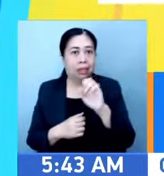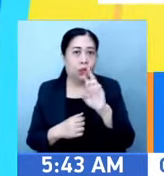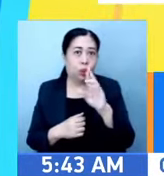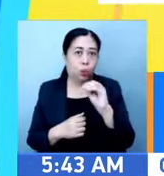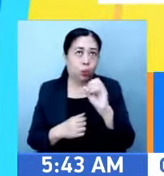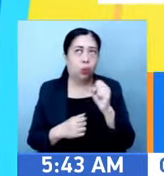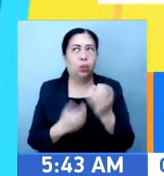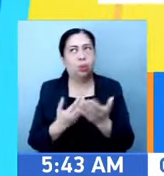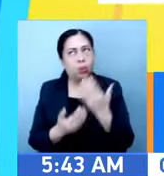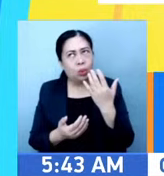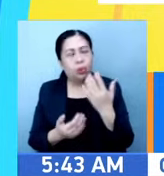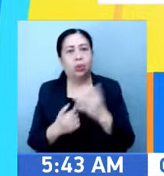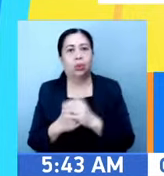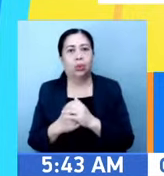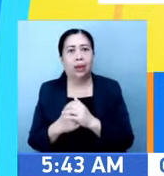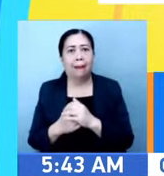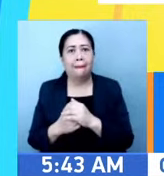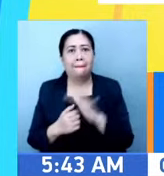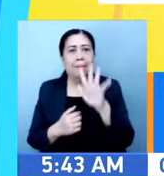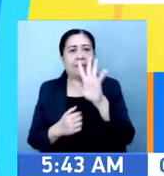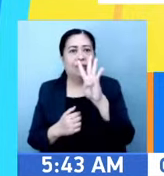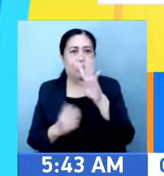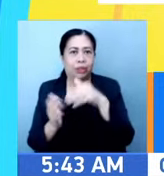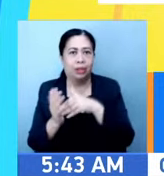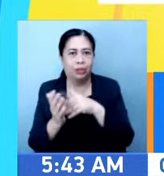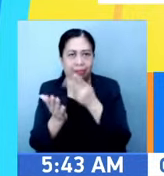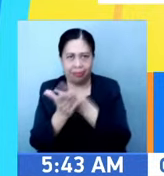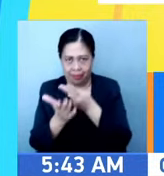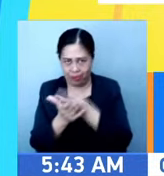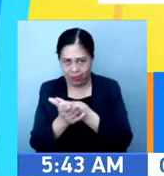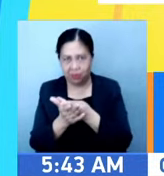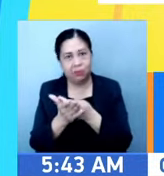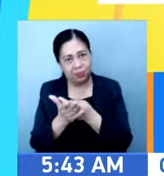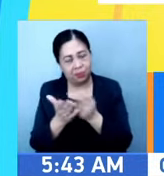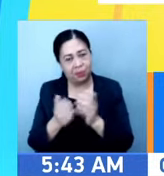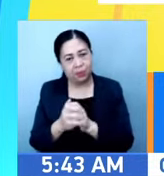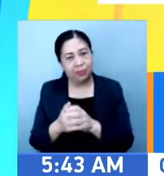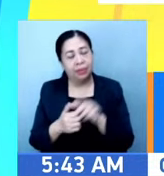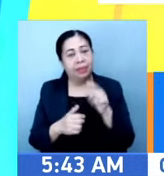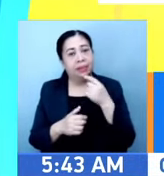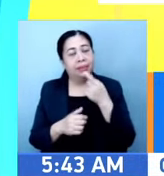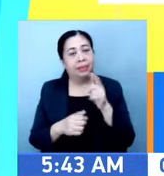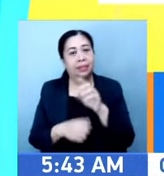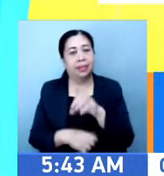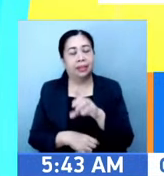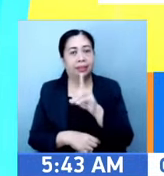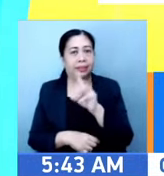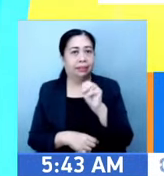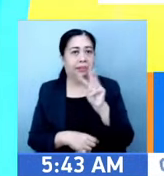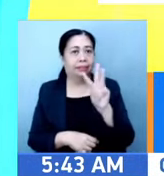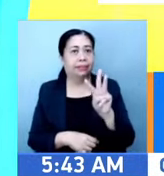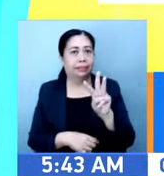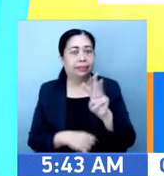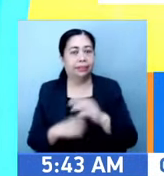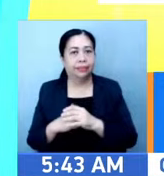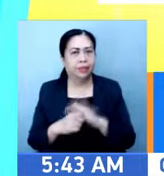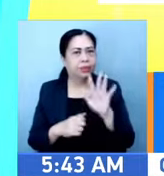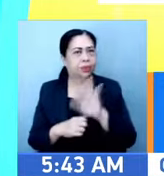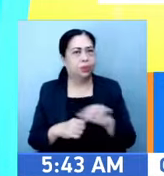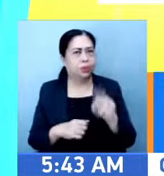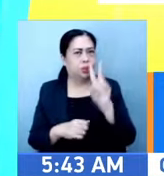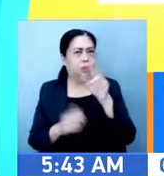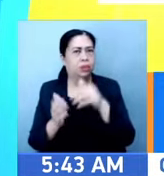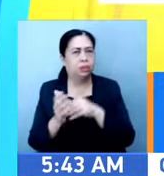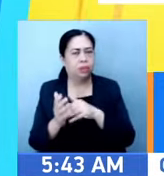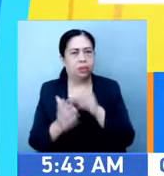mahigit 54,000 pesos. Base sa datos ng Department of Migrant Workers, nasa 2,000 OFW ang